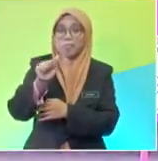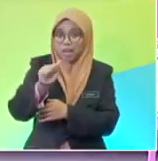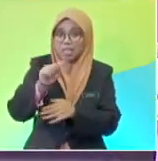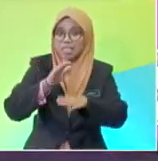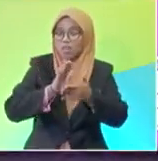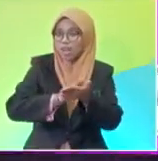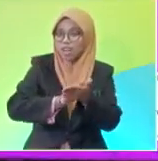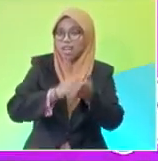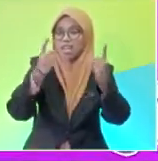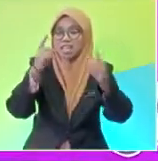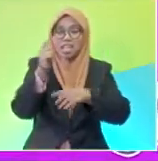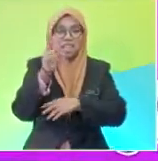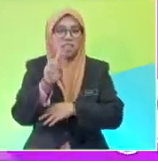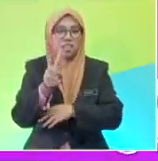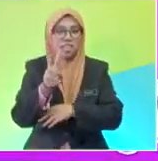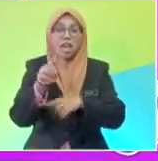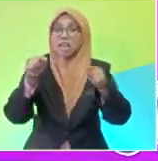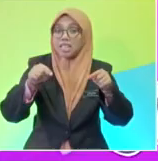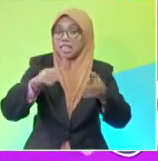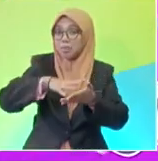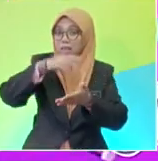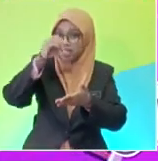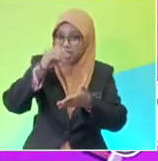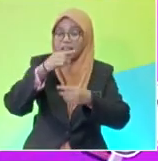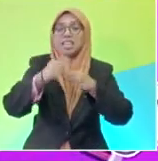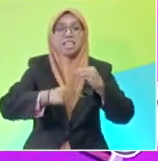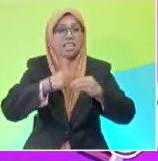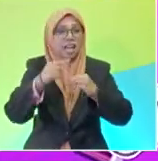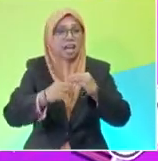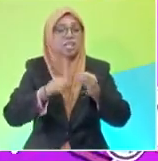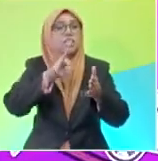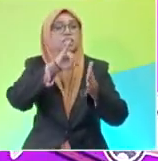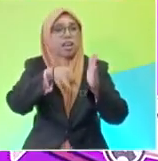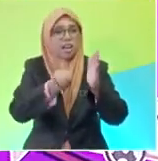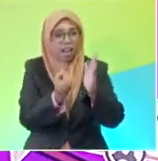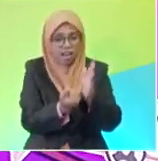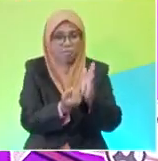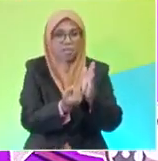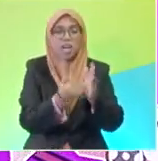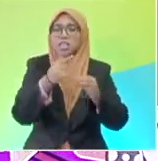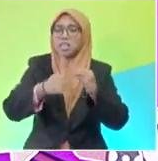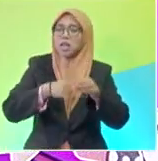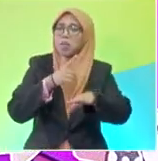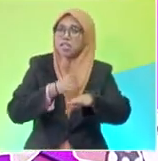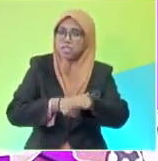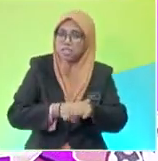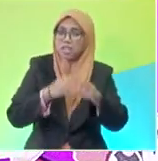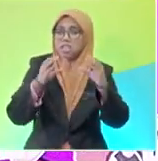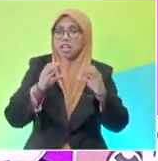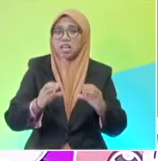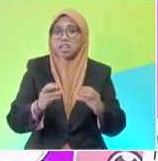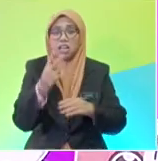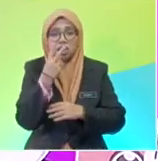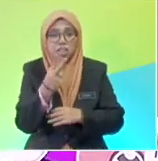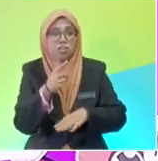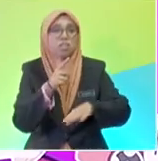kita belajar tentang jam. Kita belajar tentang jam, tentang masa, cara nak tengok jam macam mana.